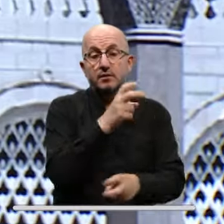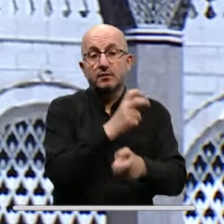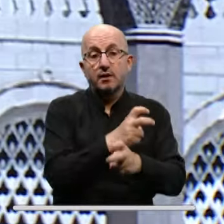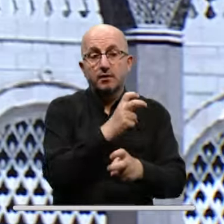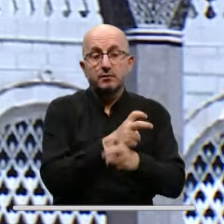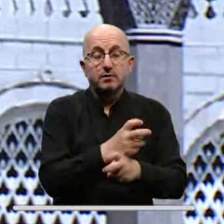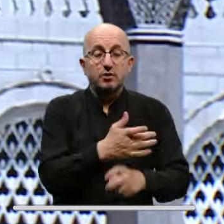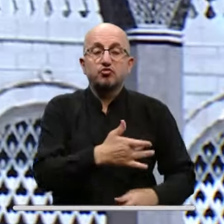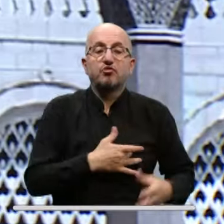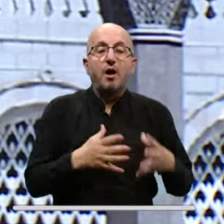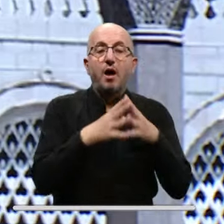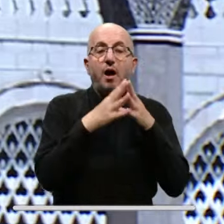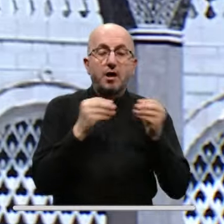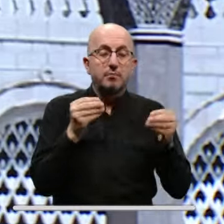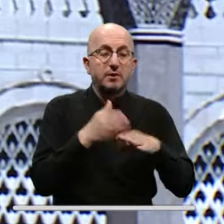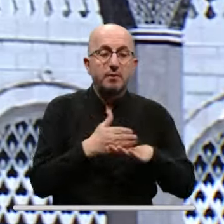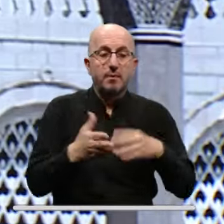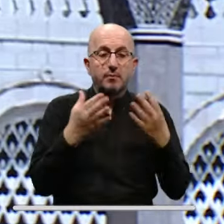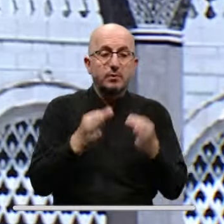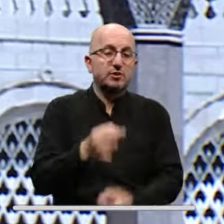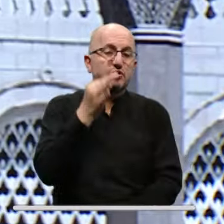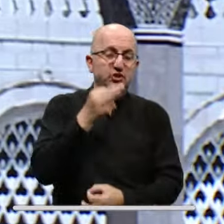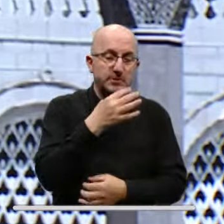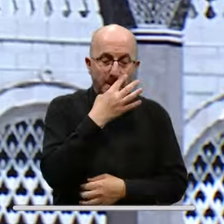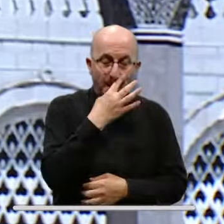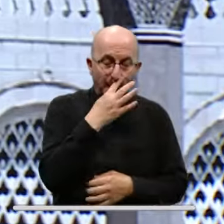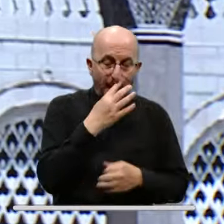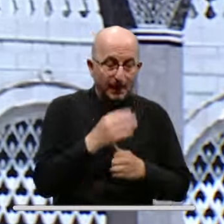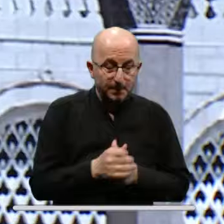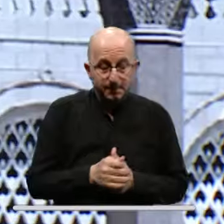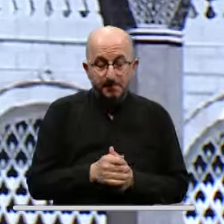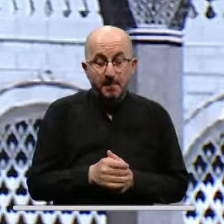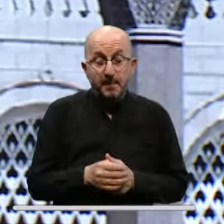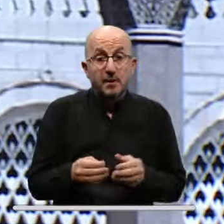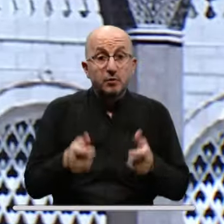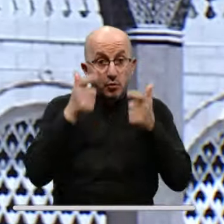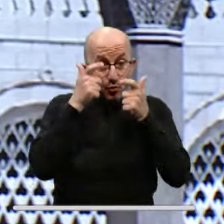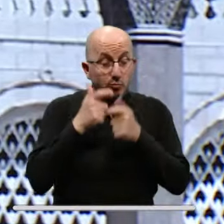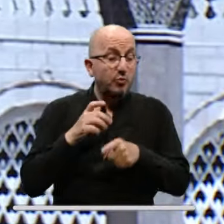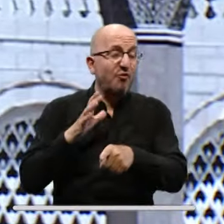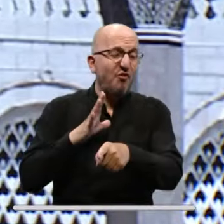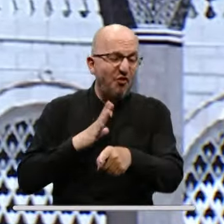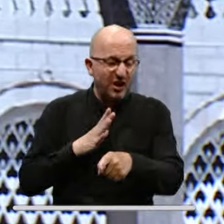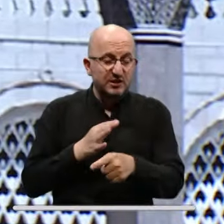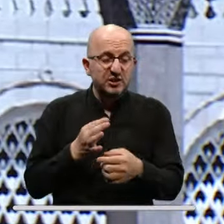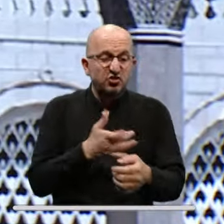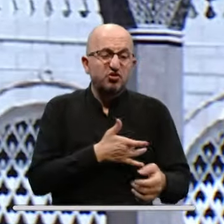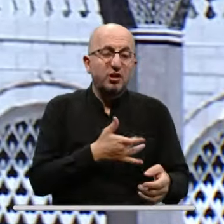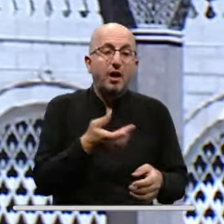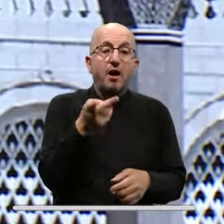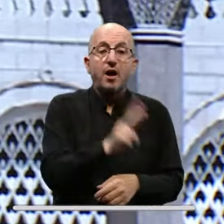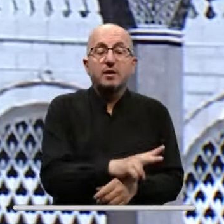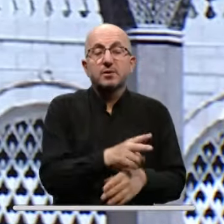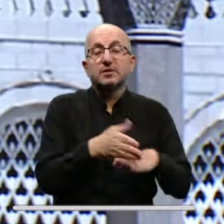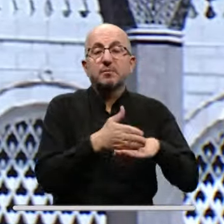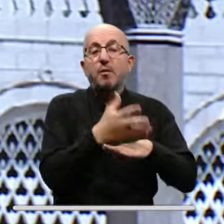can kaybına sebep olan kişi, organ kaybına sebep olan kişi vebal altındadır, can kaybına sebep olan kişi